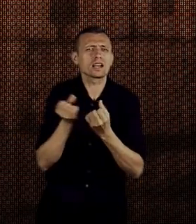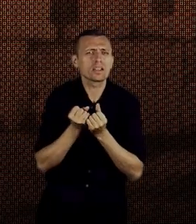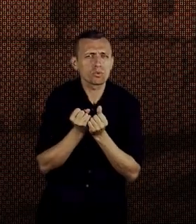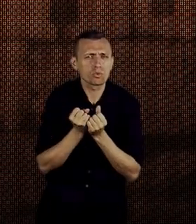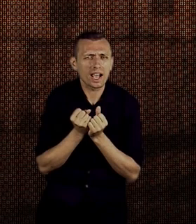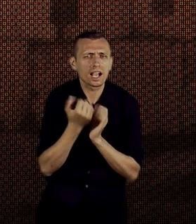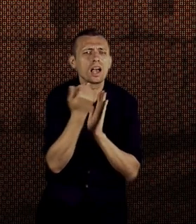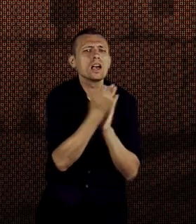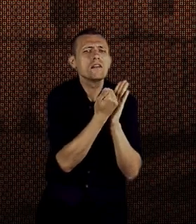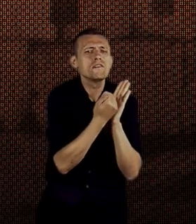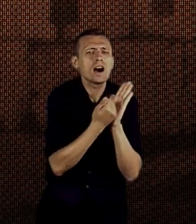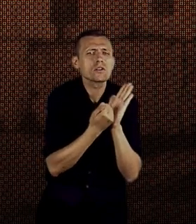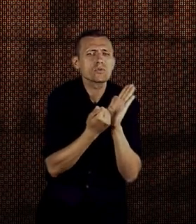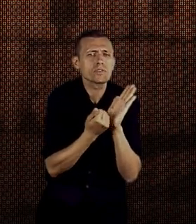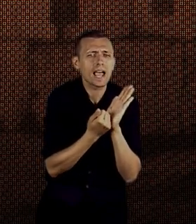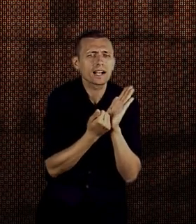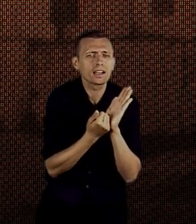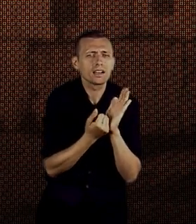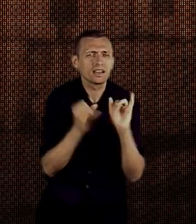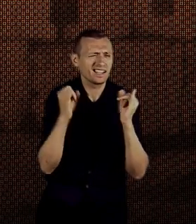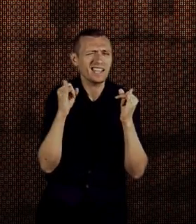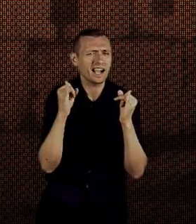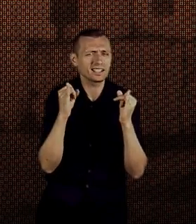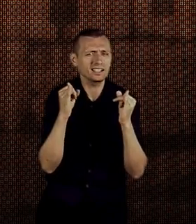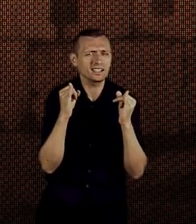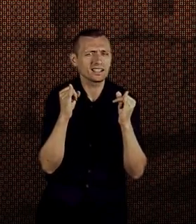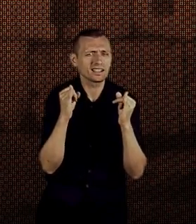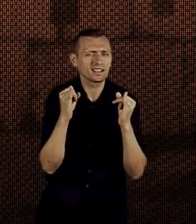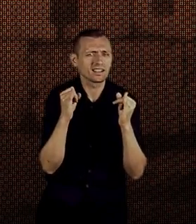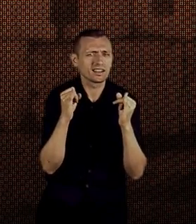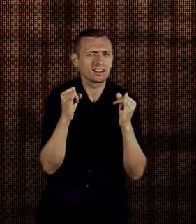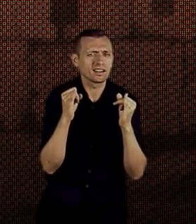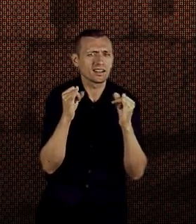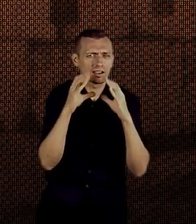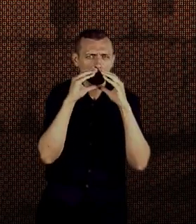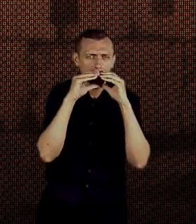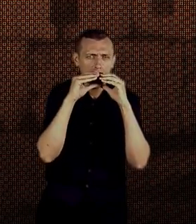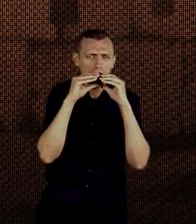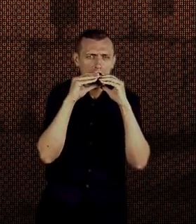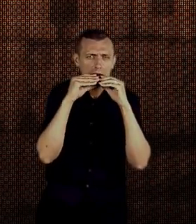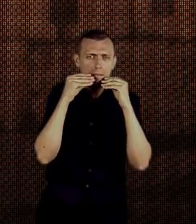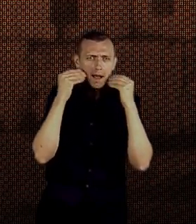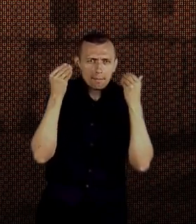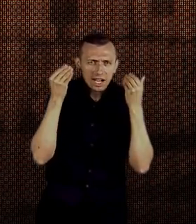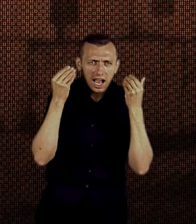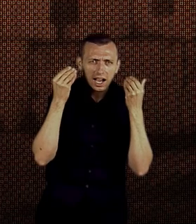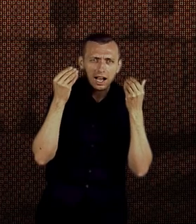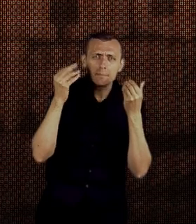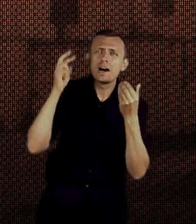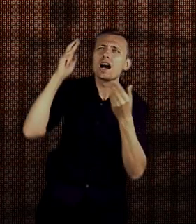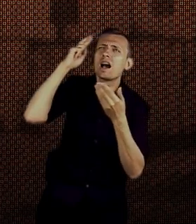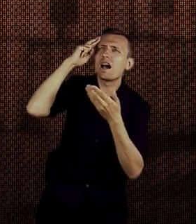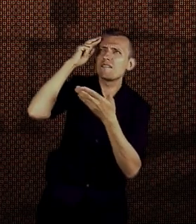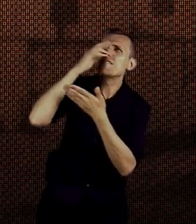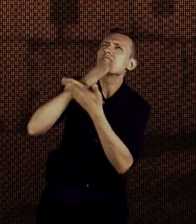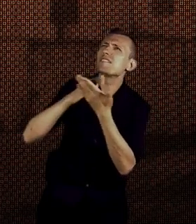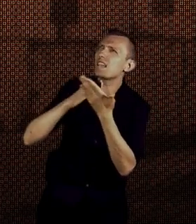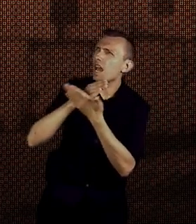Warunkiem wiary w to, co powiedział Bóg, a ofiarowanie Izaaka było wynikiem tej wiary.